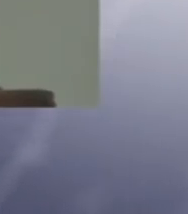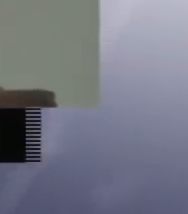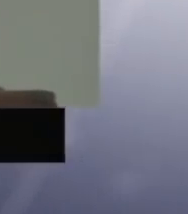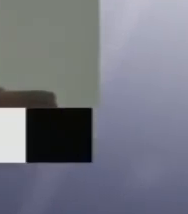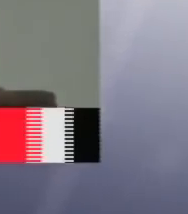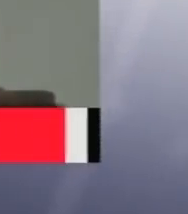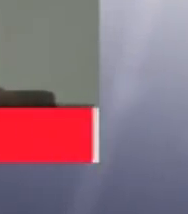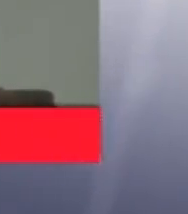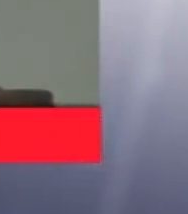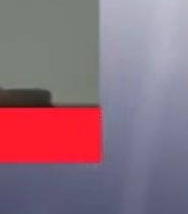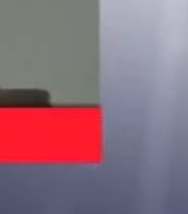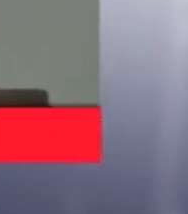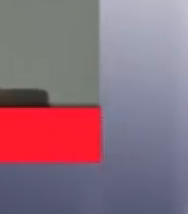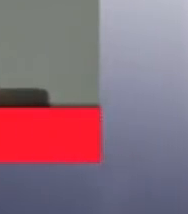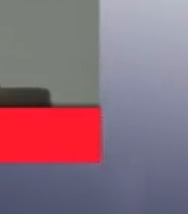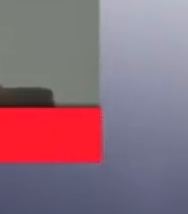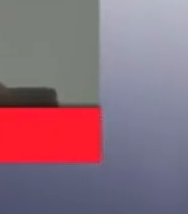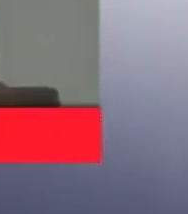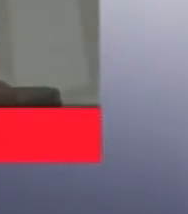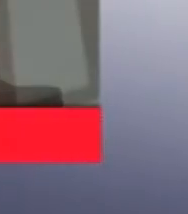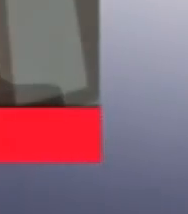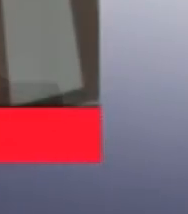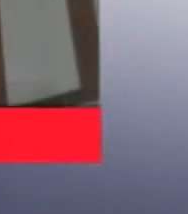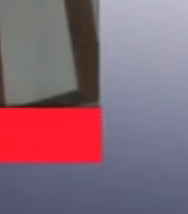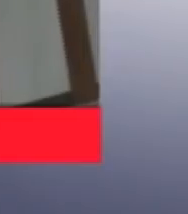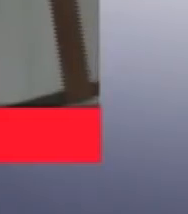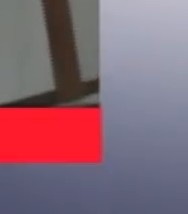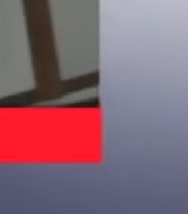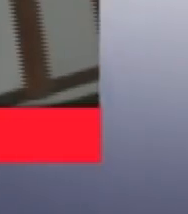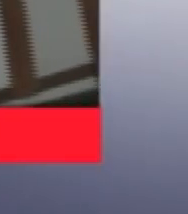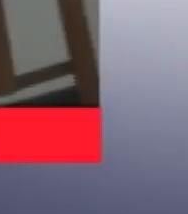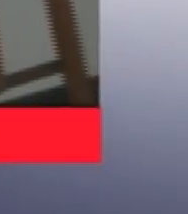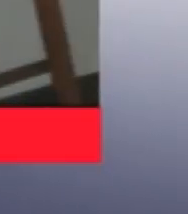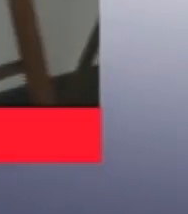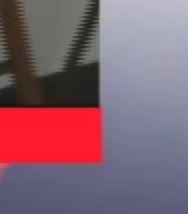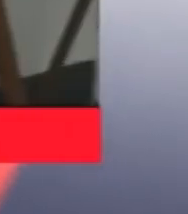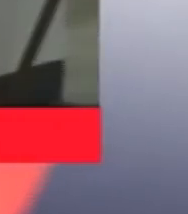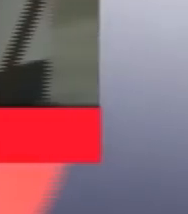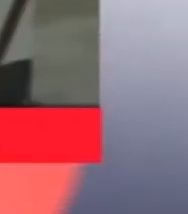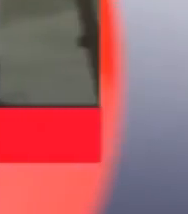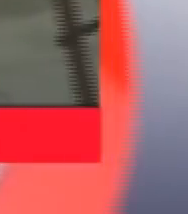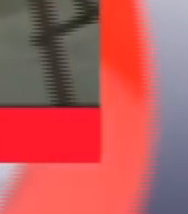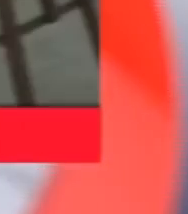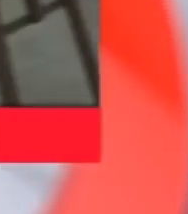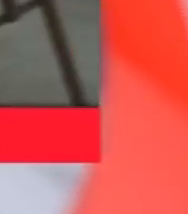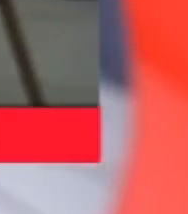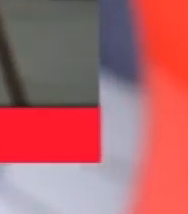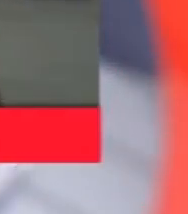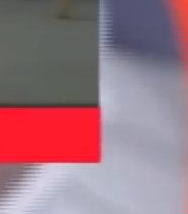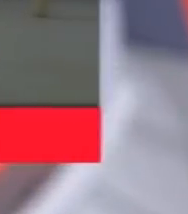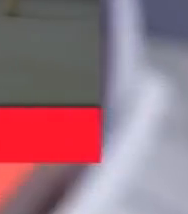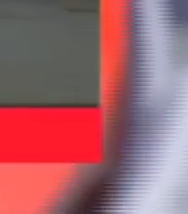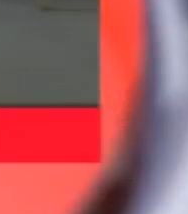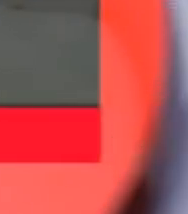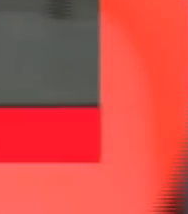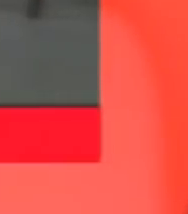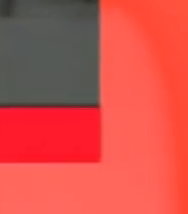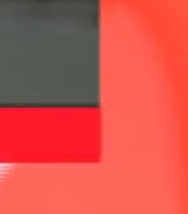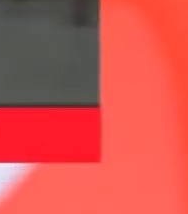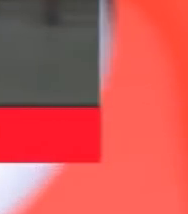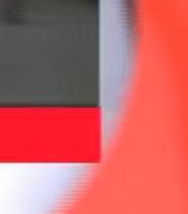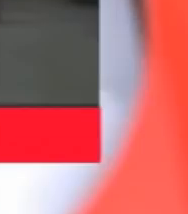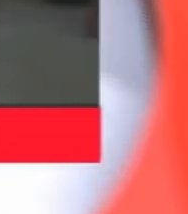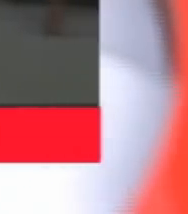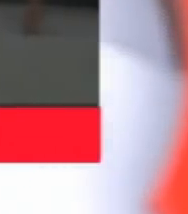Hiraty mandritry ny telo volana ao amin'ny mozea Vavitiana Toamasina ny sanganasan'ireo mpahay sary maneho ny hakanton'ny faritra